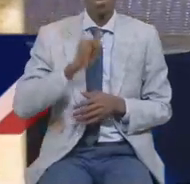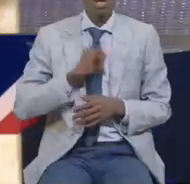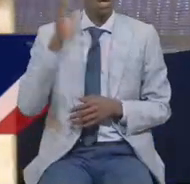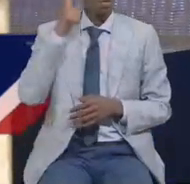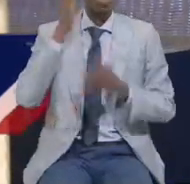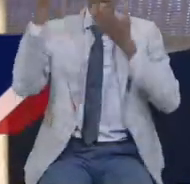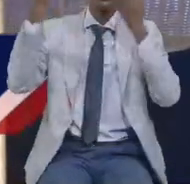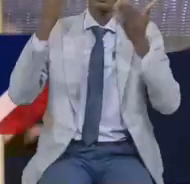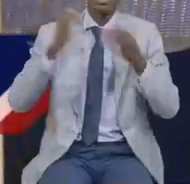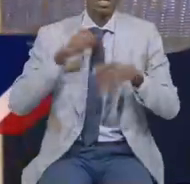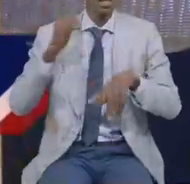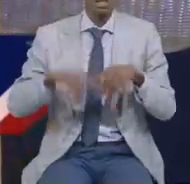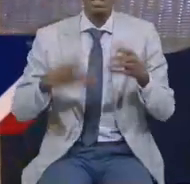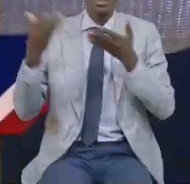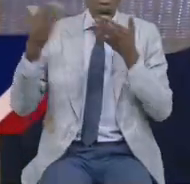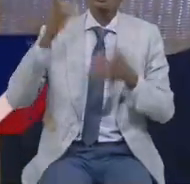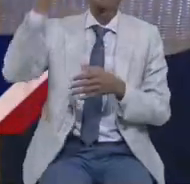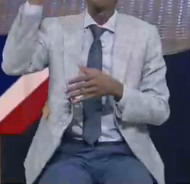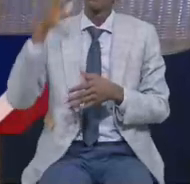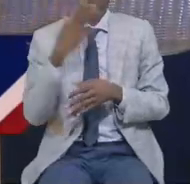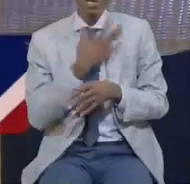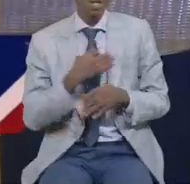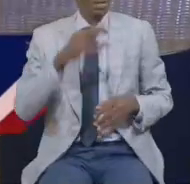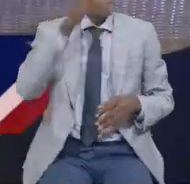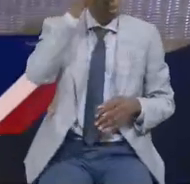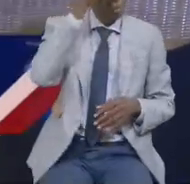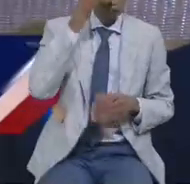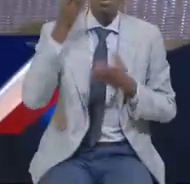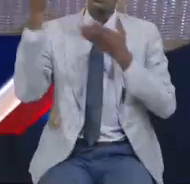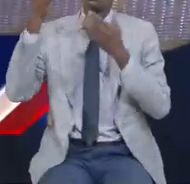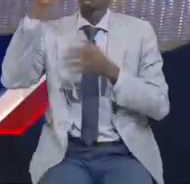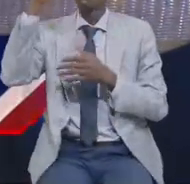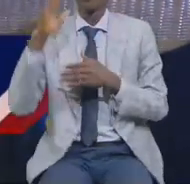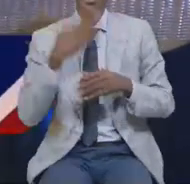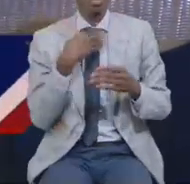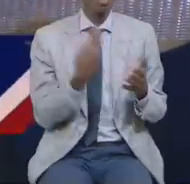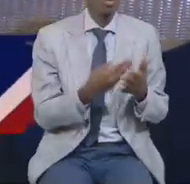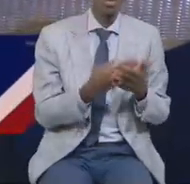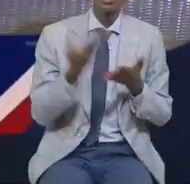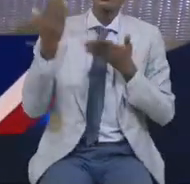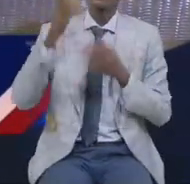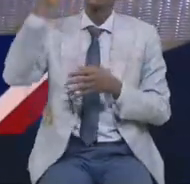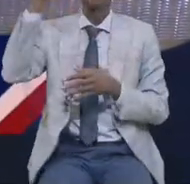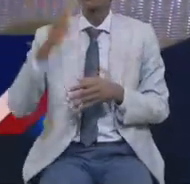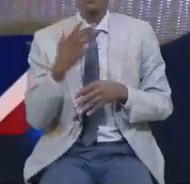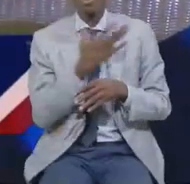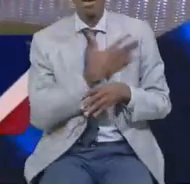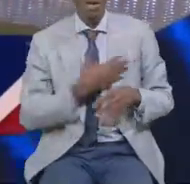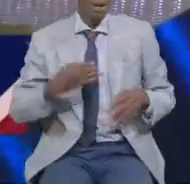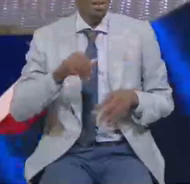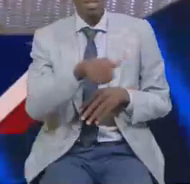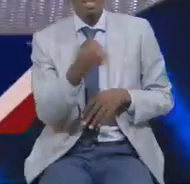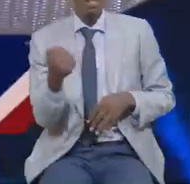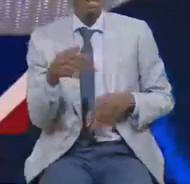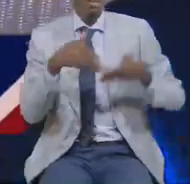l'homme, Dieu et le monarque, Dieu et maman. Tu dois servir Dieu et Dieu seul. Tu ne dois